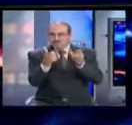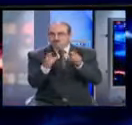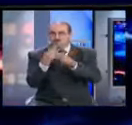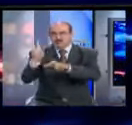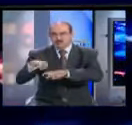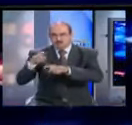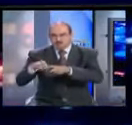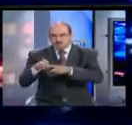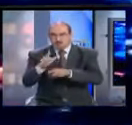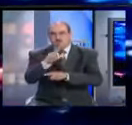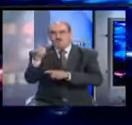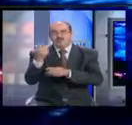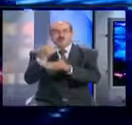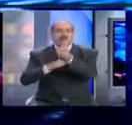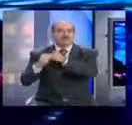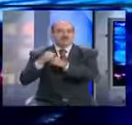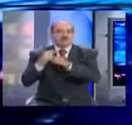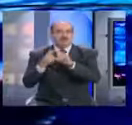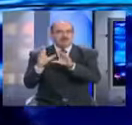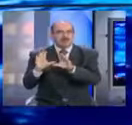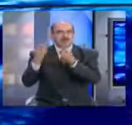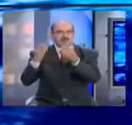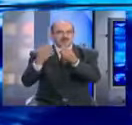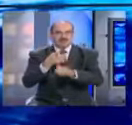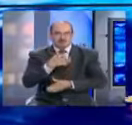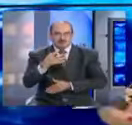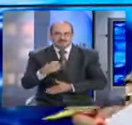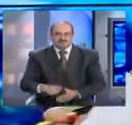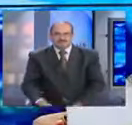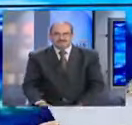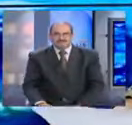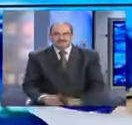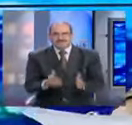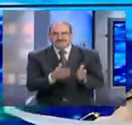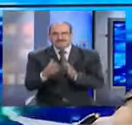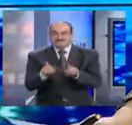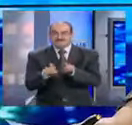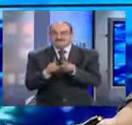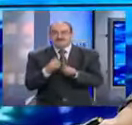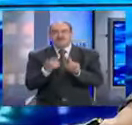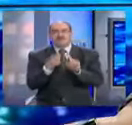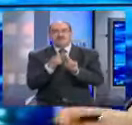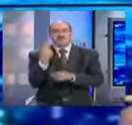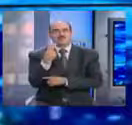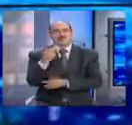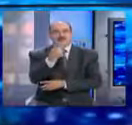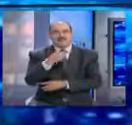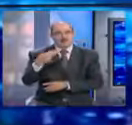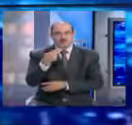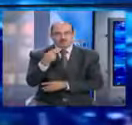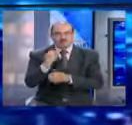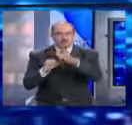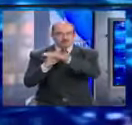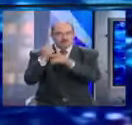والفلاحة وكل القطاعات الأخرى الخلاقة للثروة. التأكيد على دور المدارس الوطنية العليا